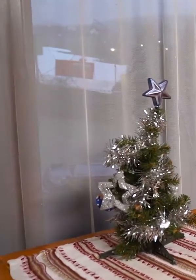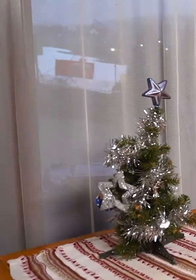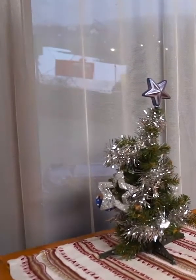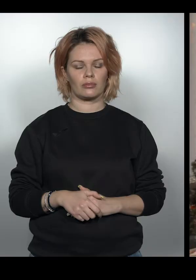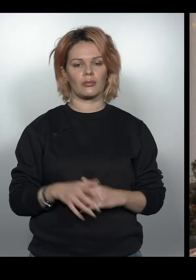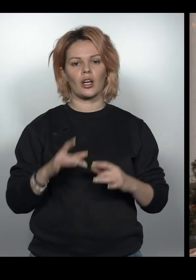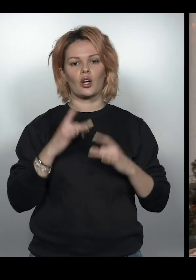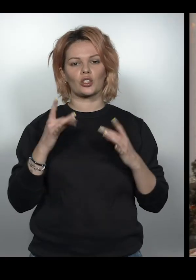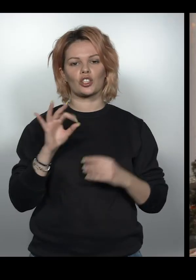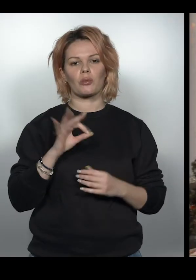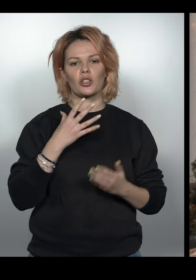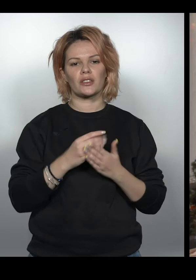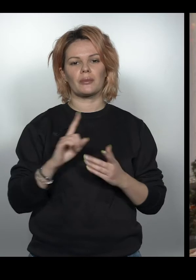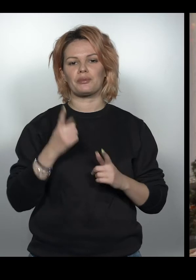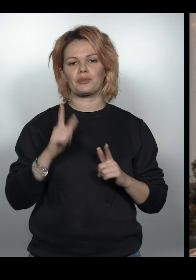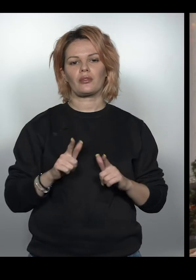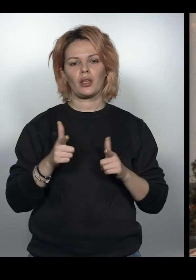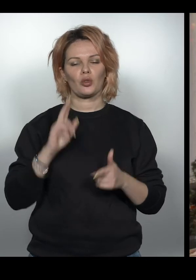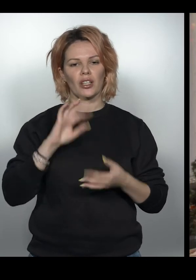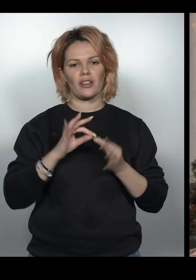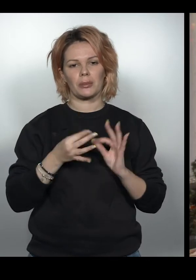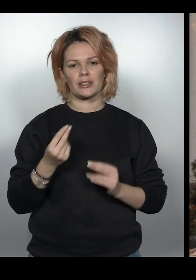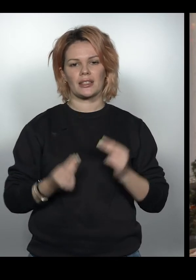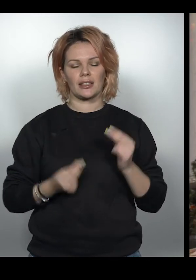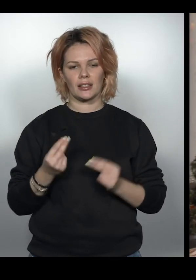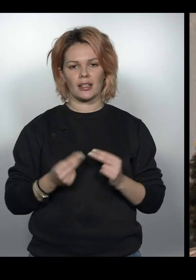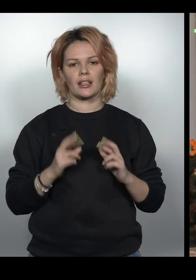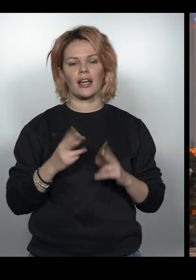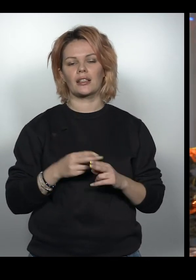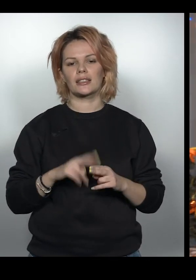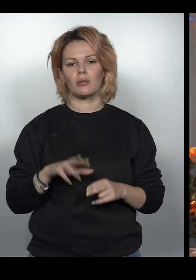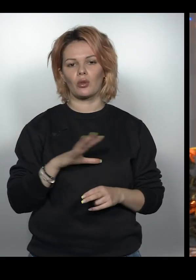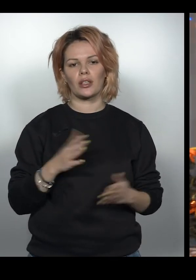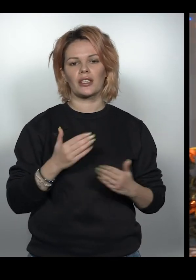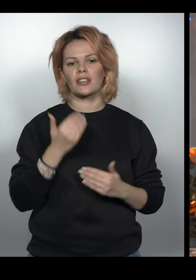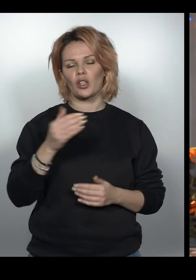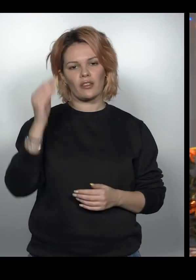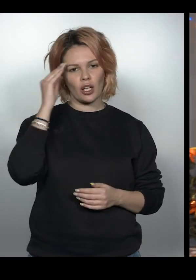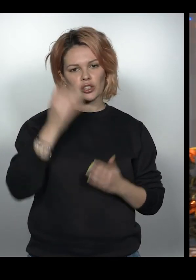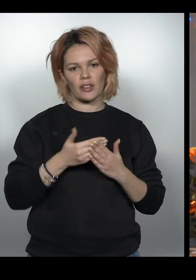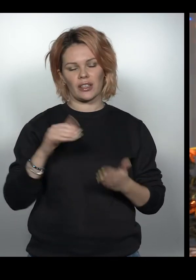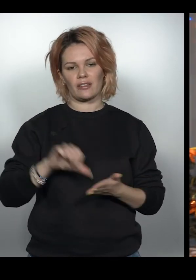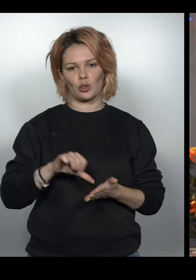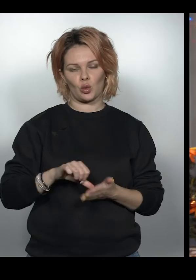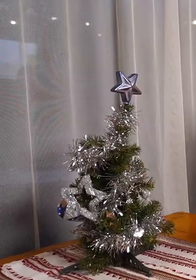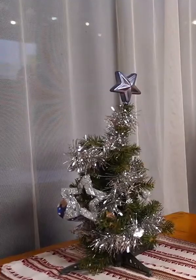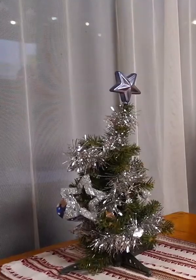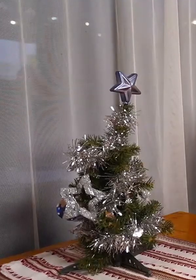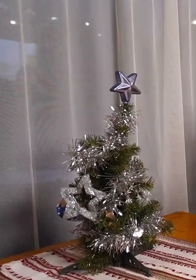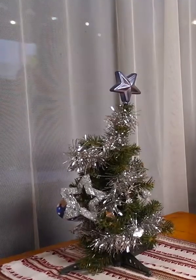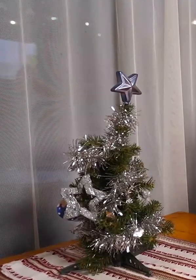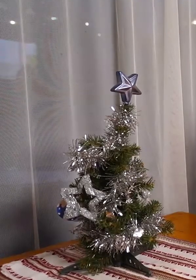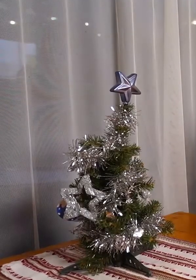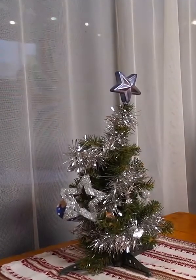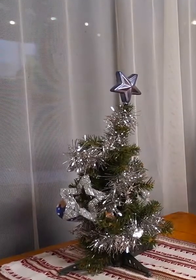результат. Розкажи про свій дебют на Дефлімпійських іграх. Як це було? Які твої враження від виступу? Хоча